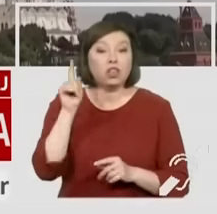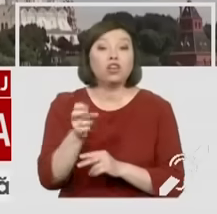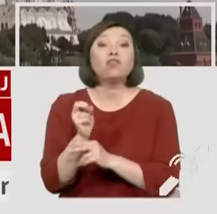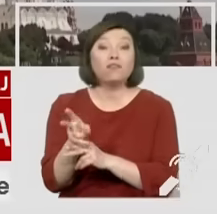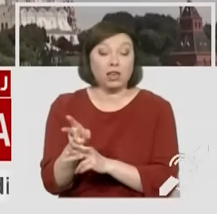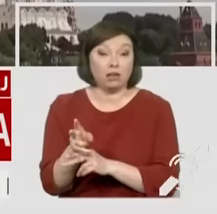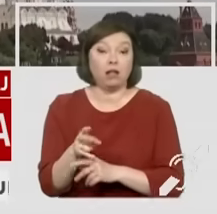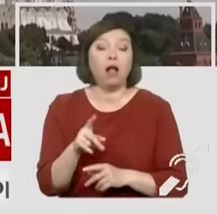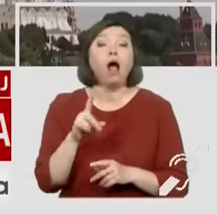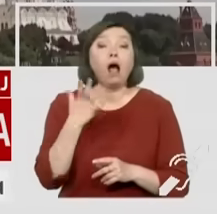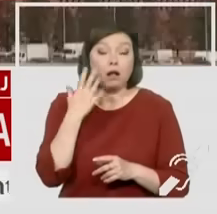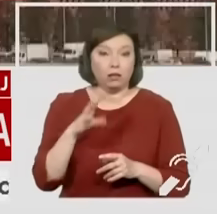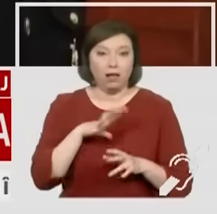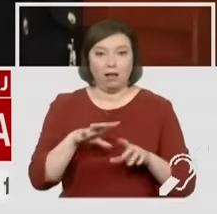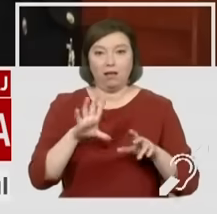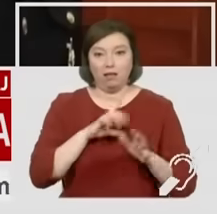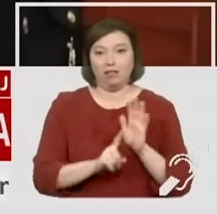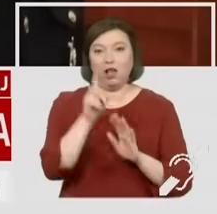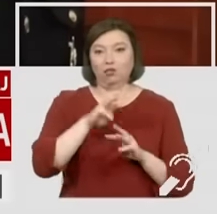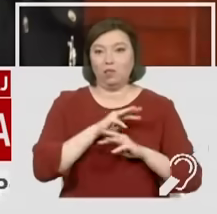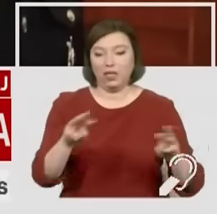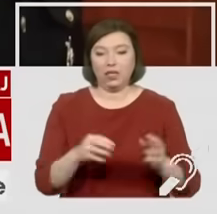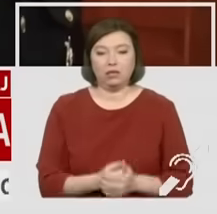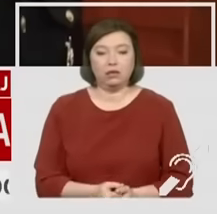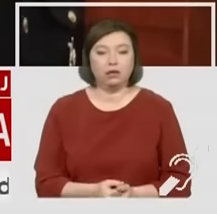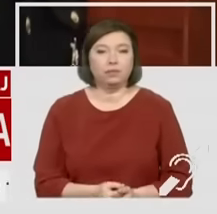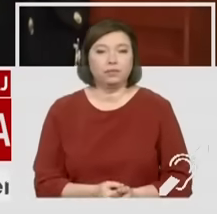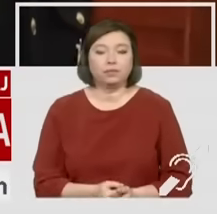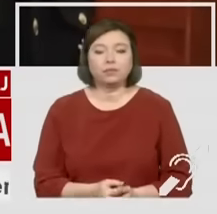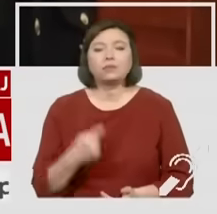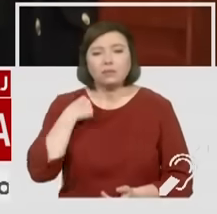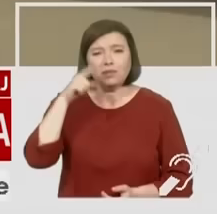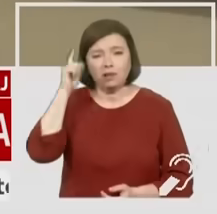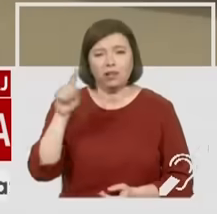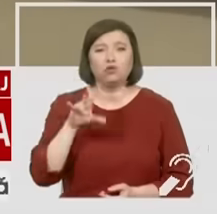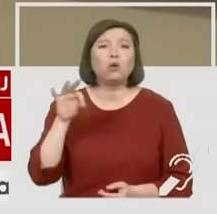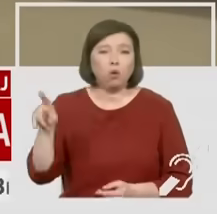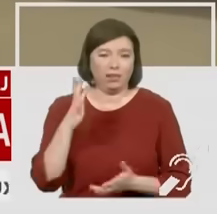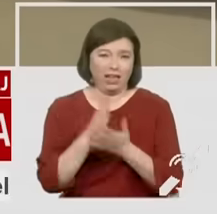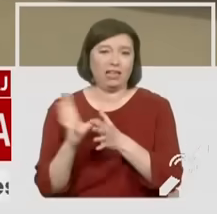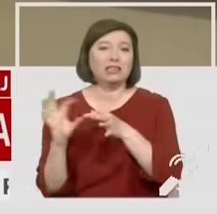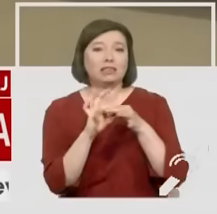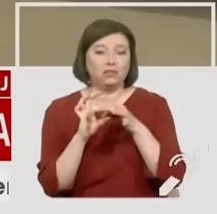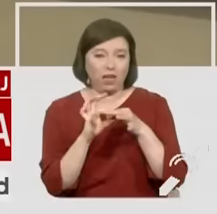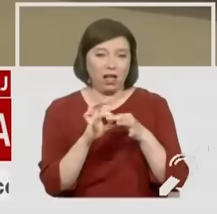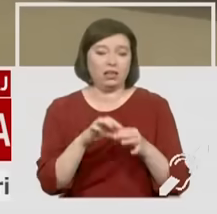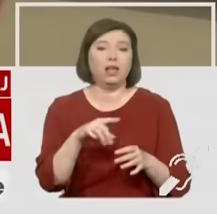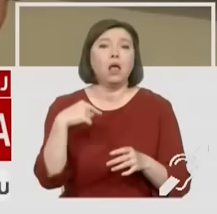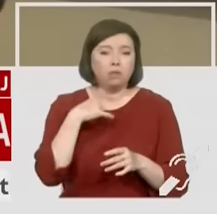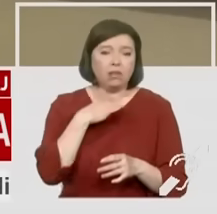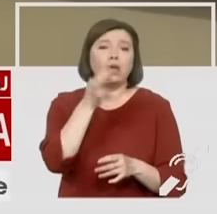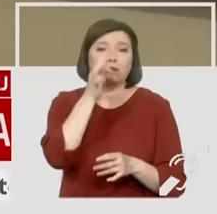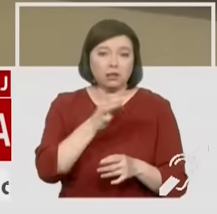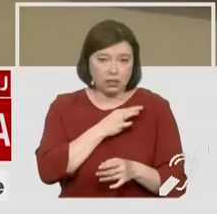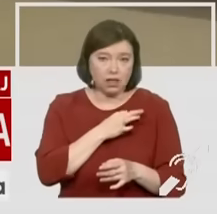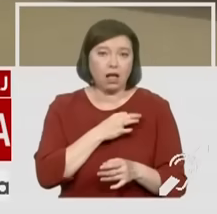scurt timp după ce a preluat mandatul. Eu știam că el este colaborator al serviciilor ruse. A fost informat de fiți și de